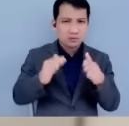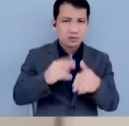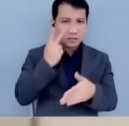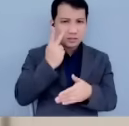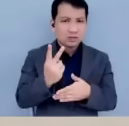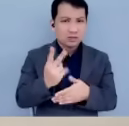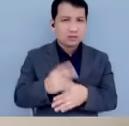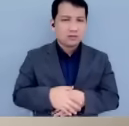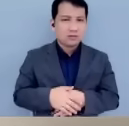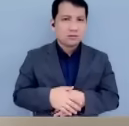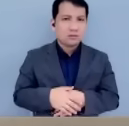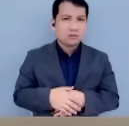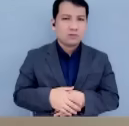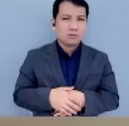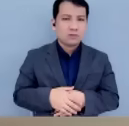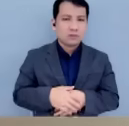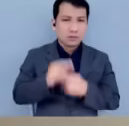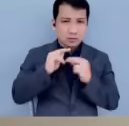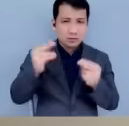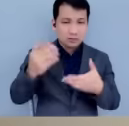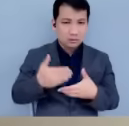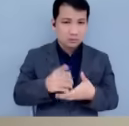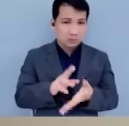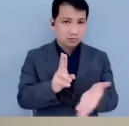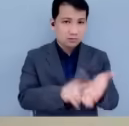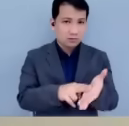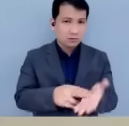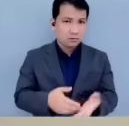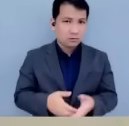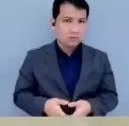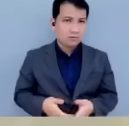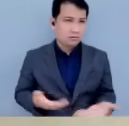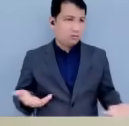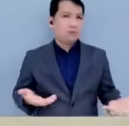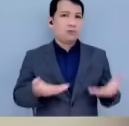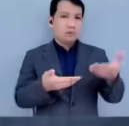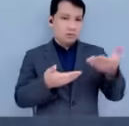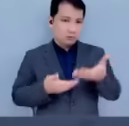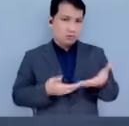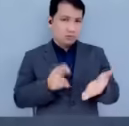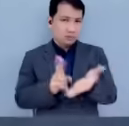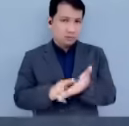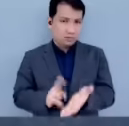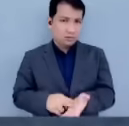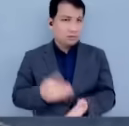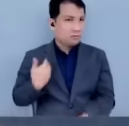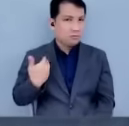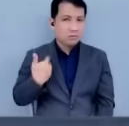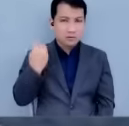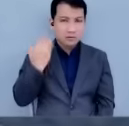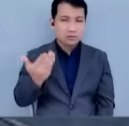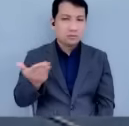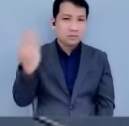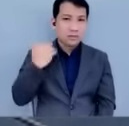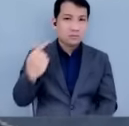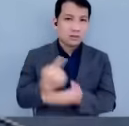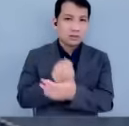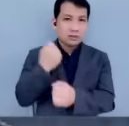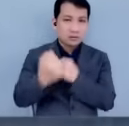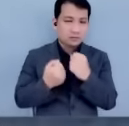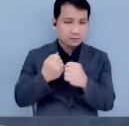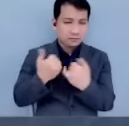nabalita ko pero pipirma po kayo eh Hindi man ako pinasa e mula nung nakaraang taon hanggang nitong